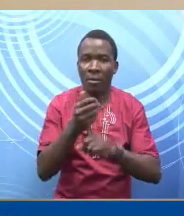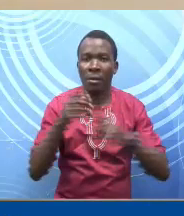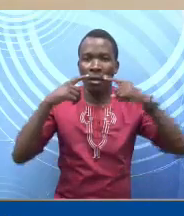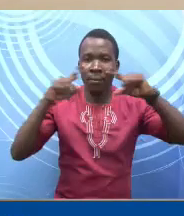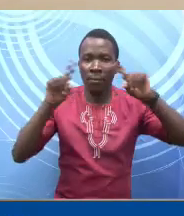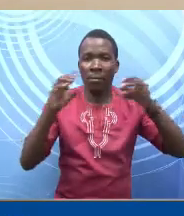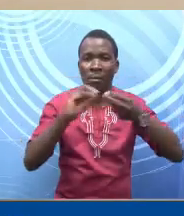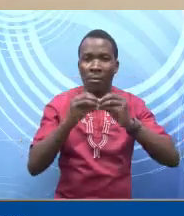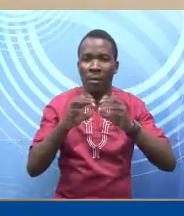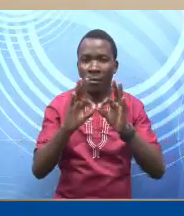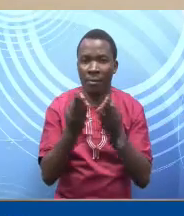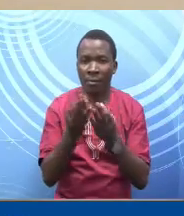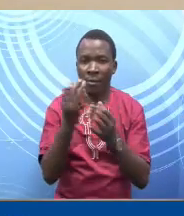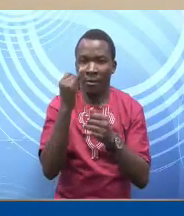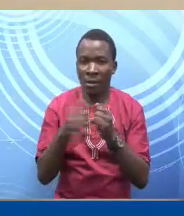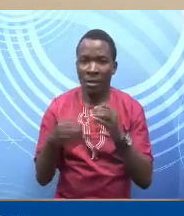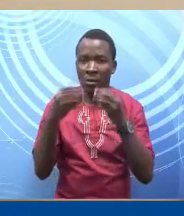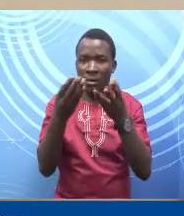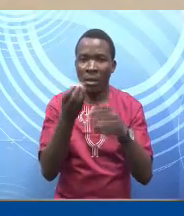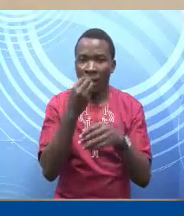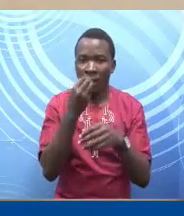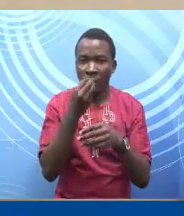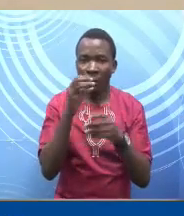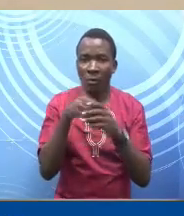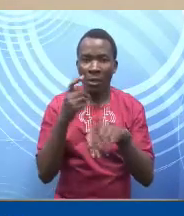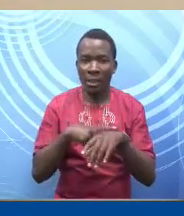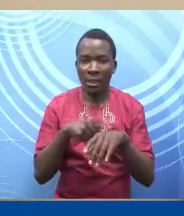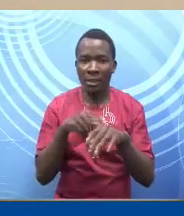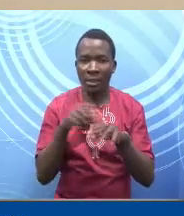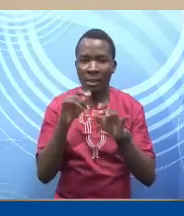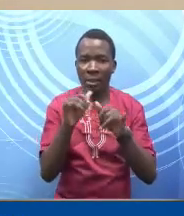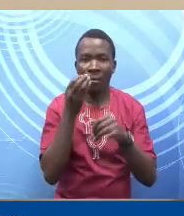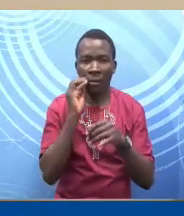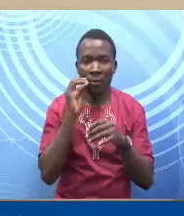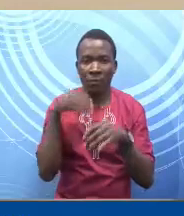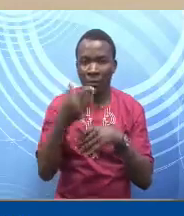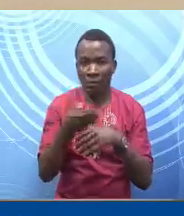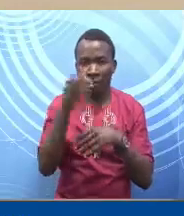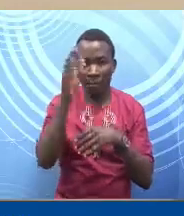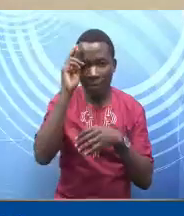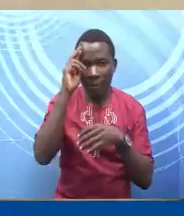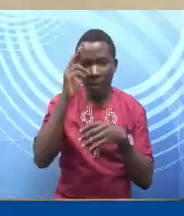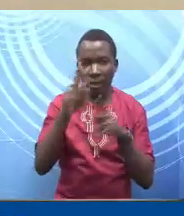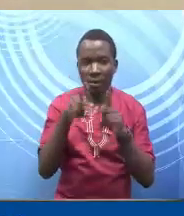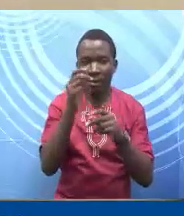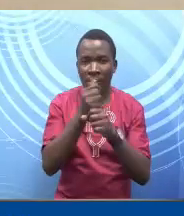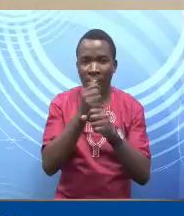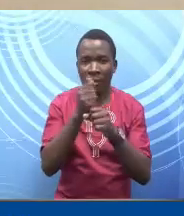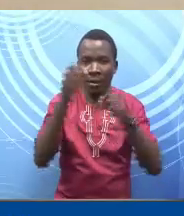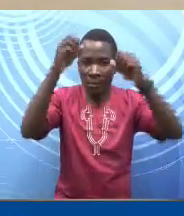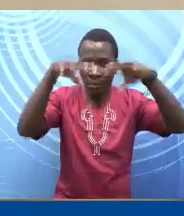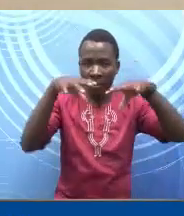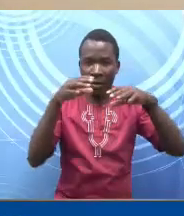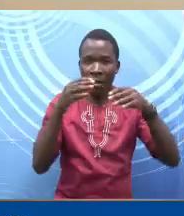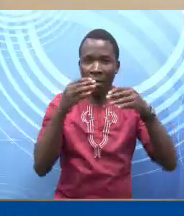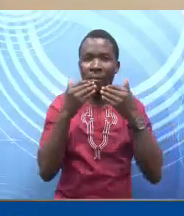umubare w'imiryango bamaze kuba bahereza ibyo kurya muri iki gihe akongeraho no kwibutsa kubikorera mu mucyo Murakoze nibyo